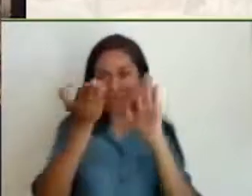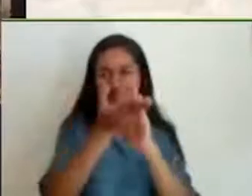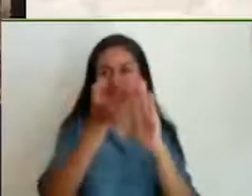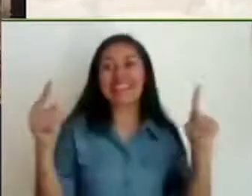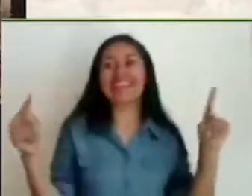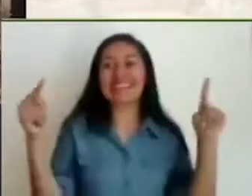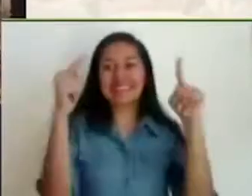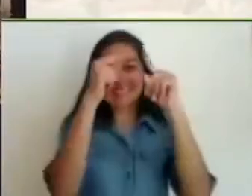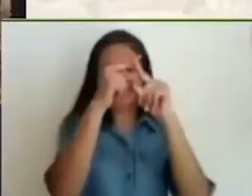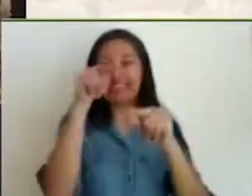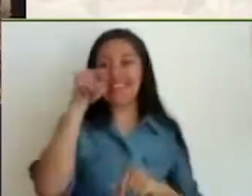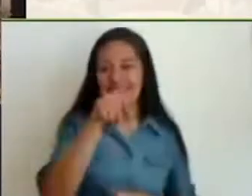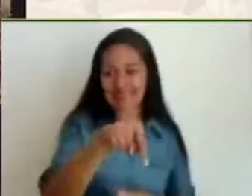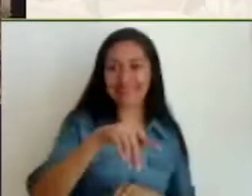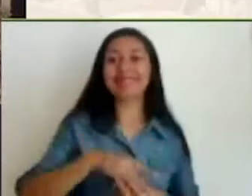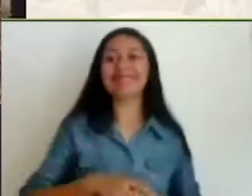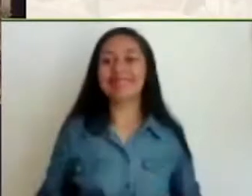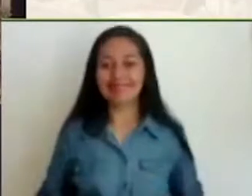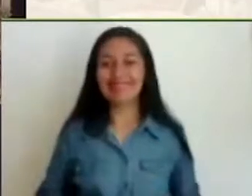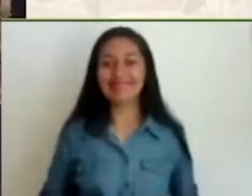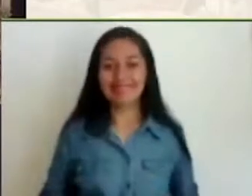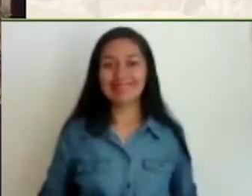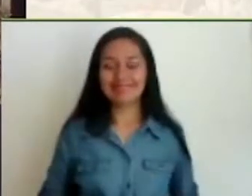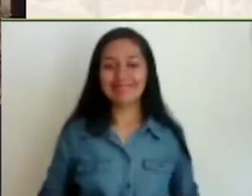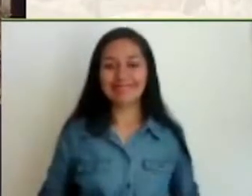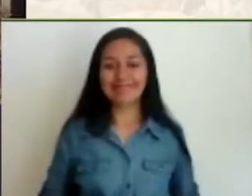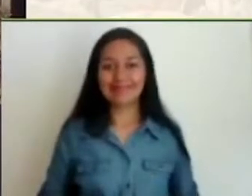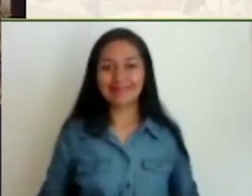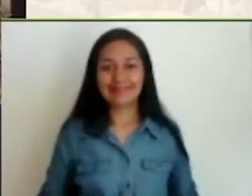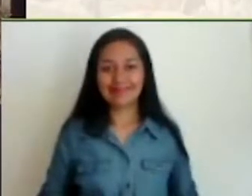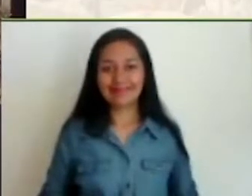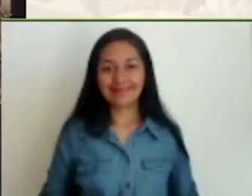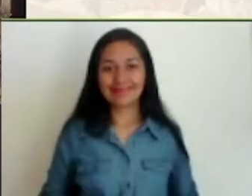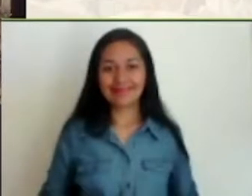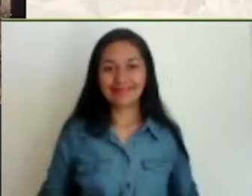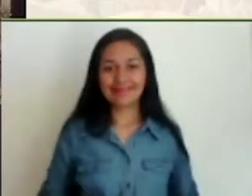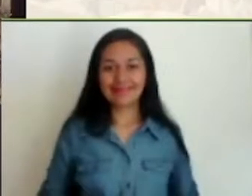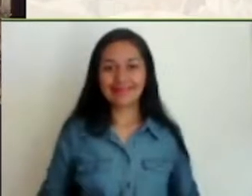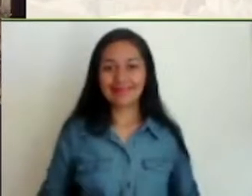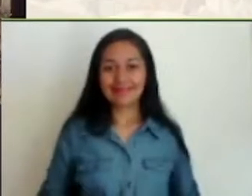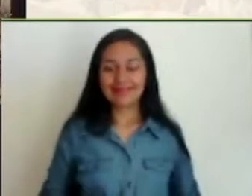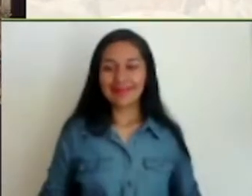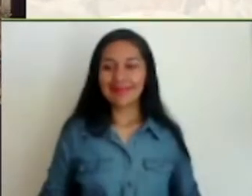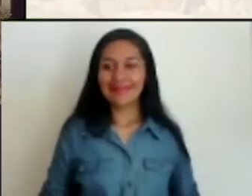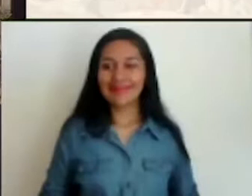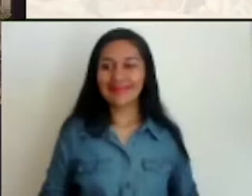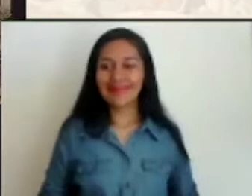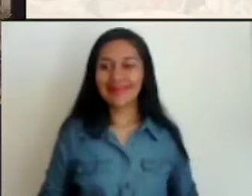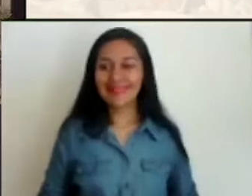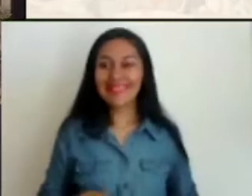celebrativa di quell'anno, settimo del suo dogado. Al diritto, sulla sinistra della slide, della